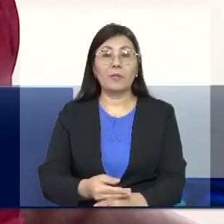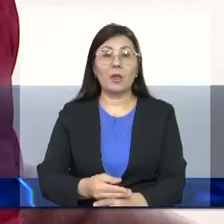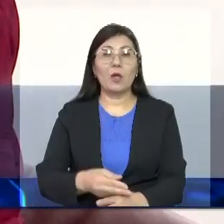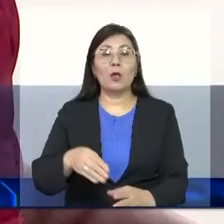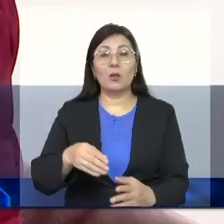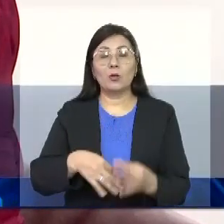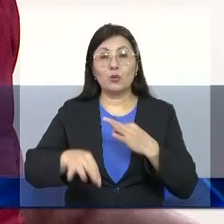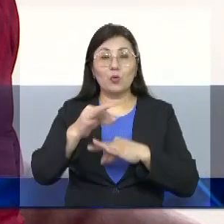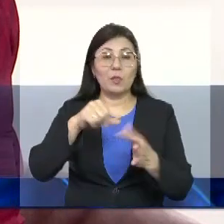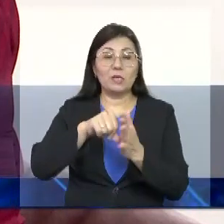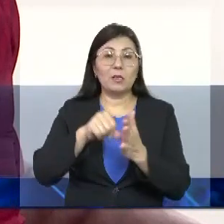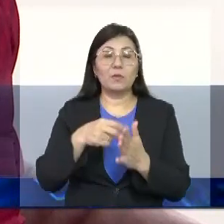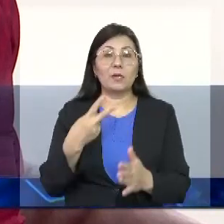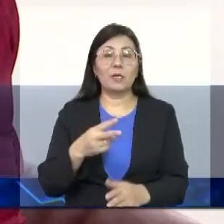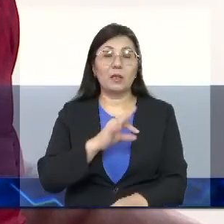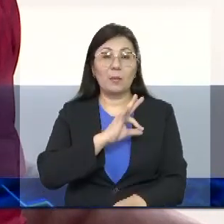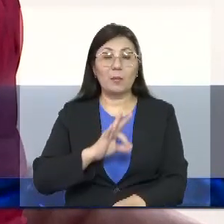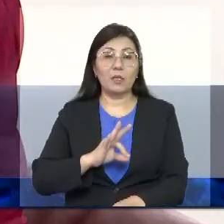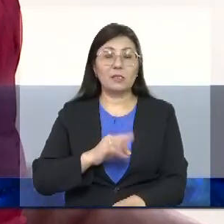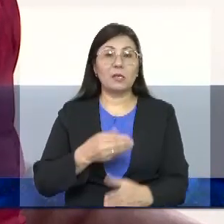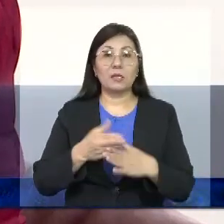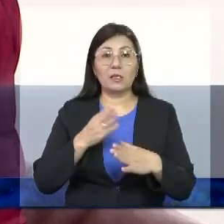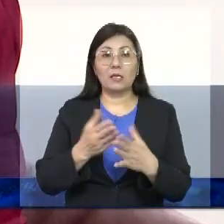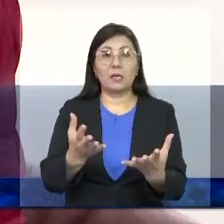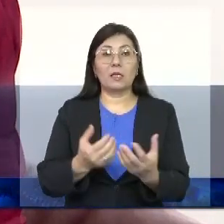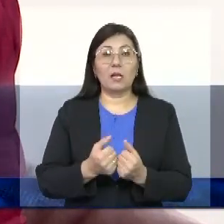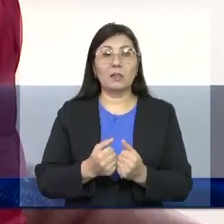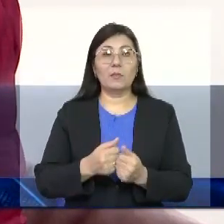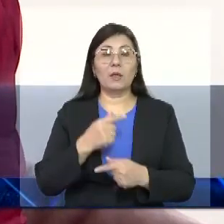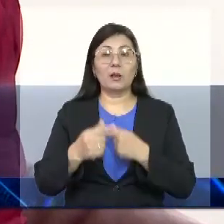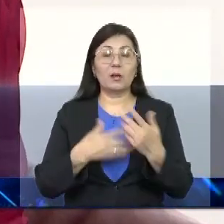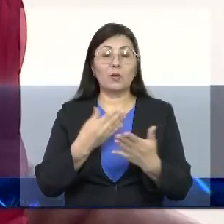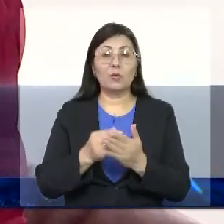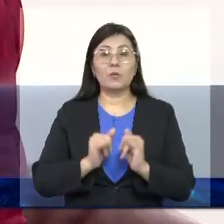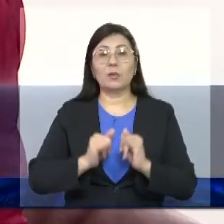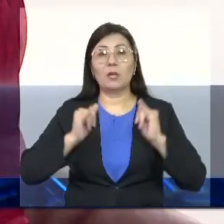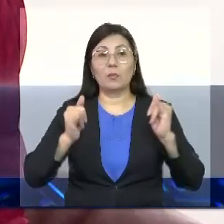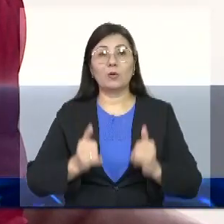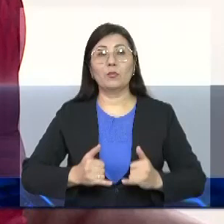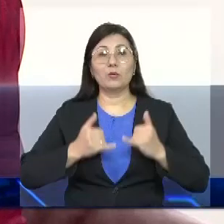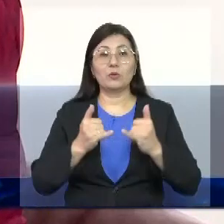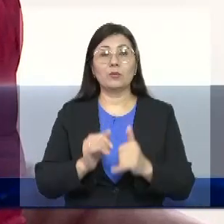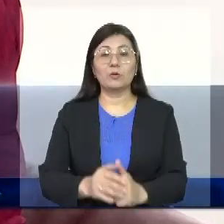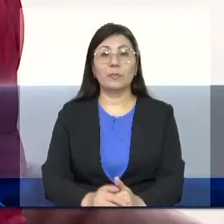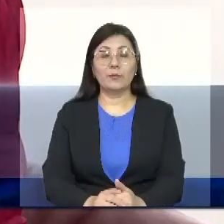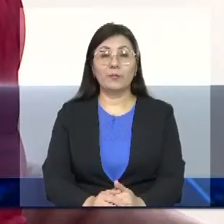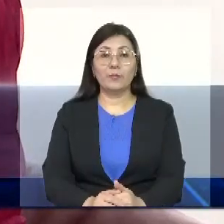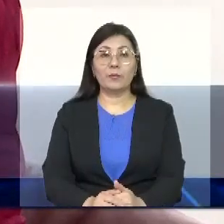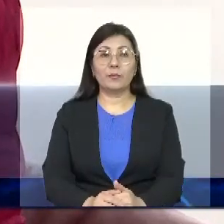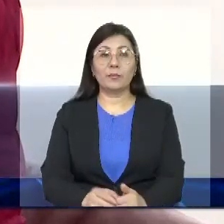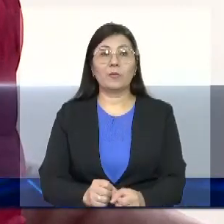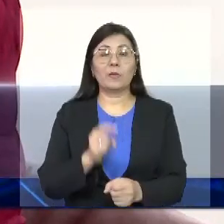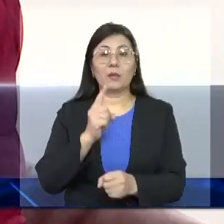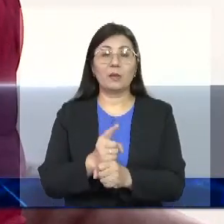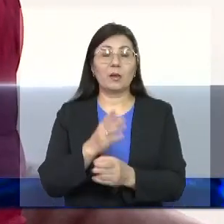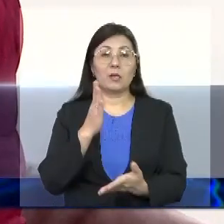сол ауыл аманатынан 2%-пен алдым. Дамыту үшін, ары қарай өз-өзімді не істеу үшін. Заказдар